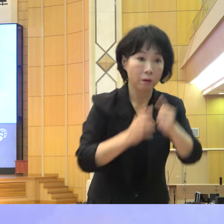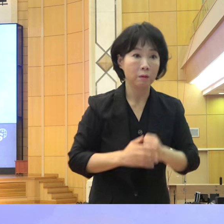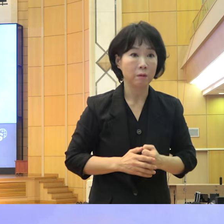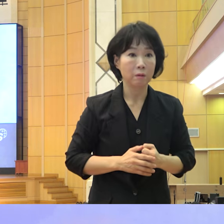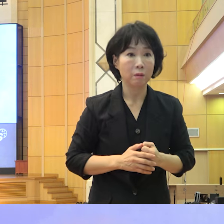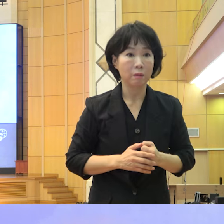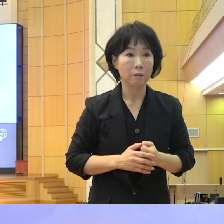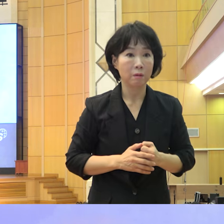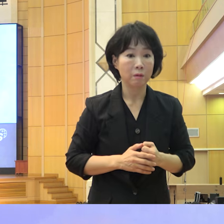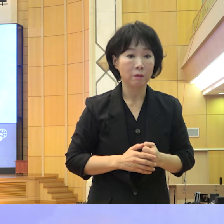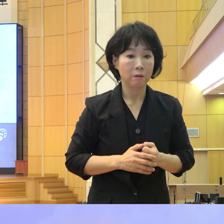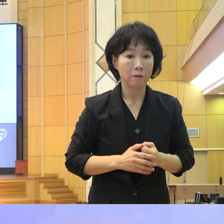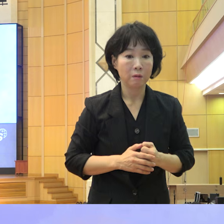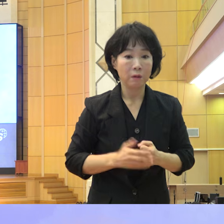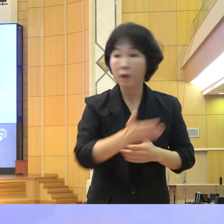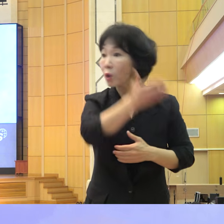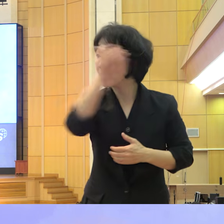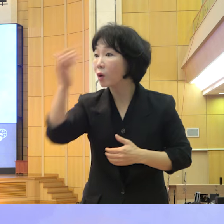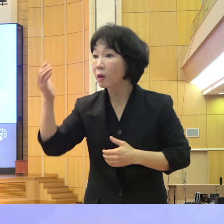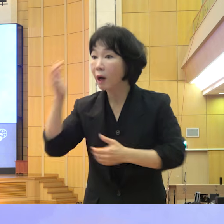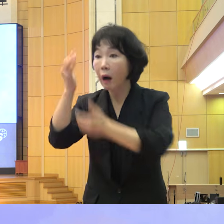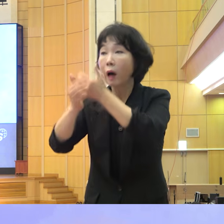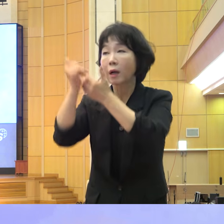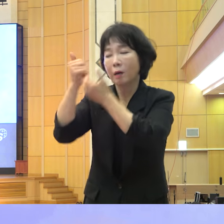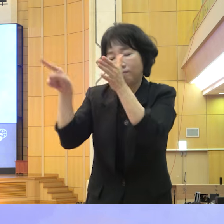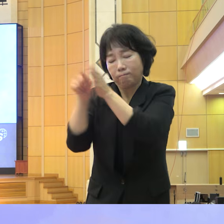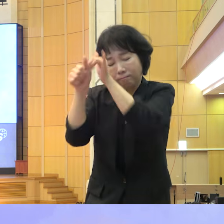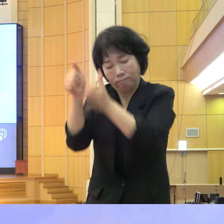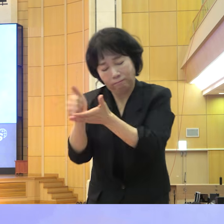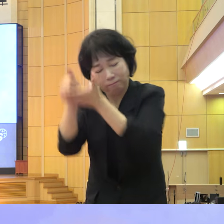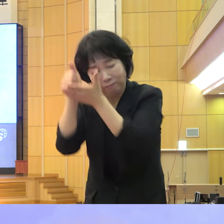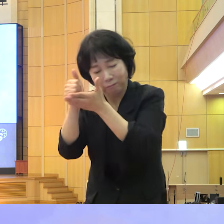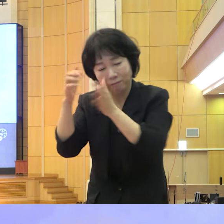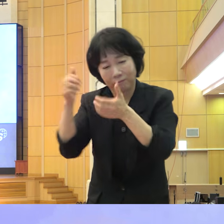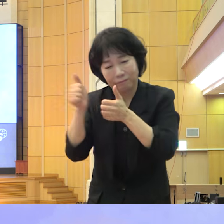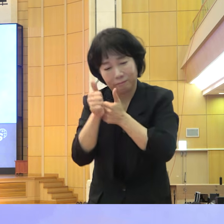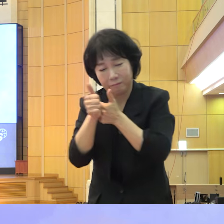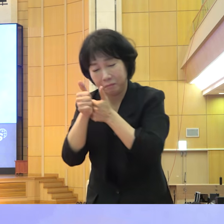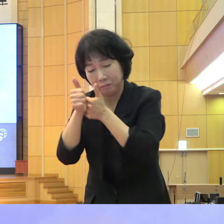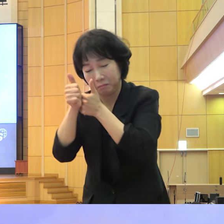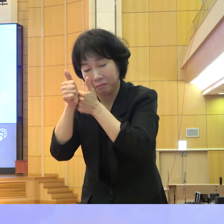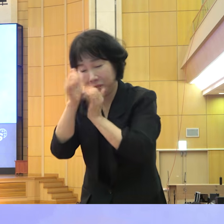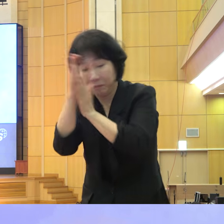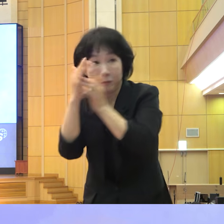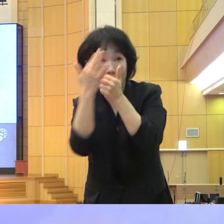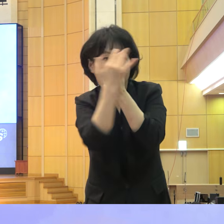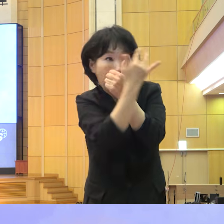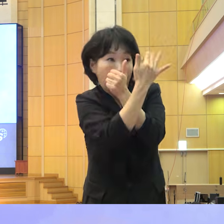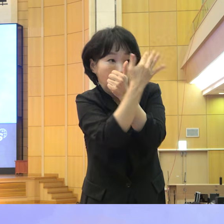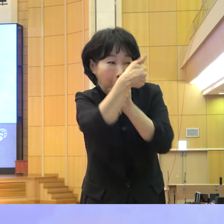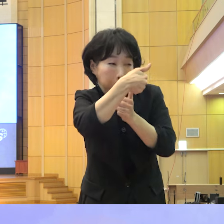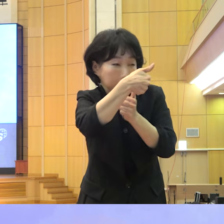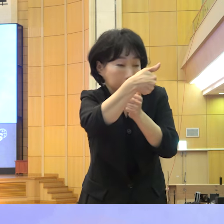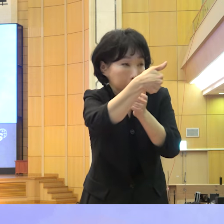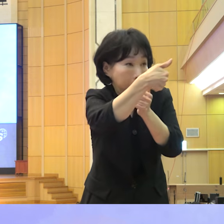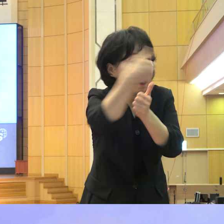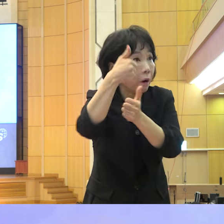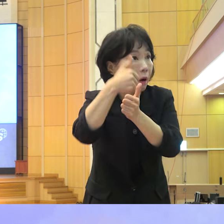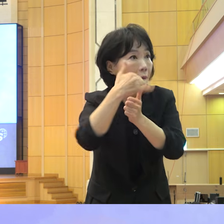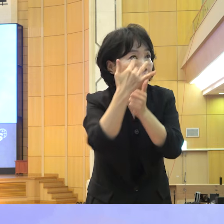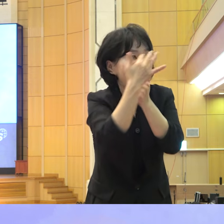하나님을 어떤 식으로든 미혹을 했든 어떤 식으로든 간에 하나님을